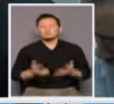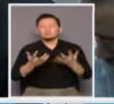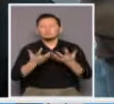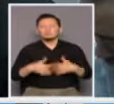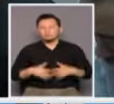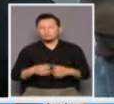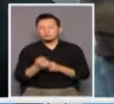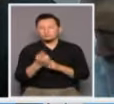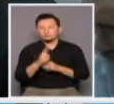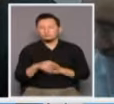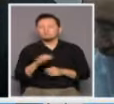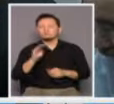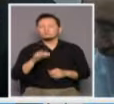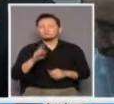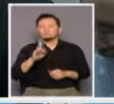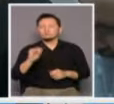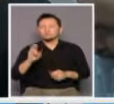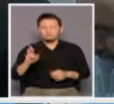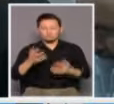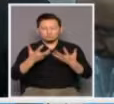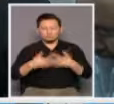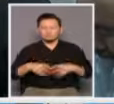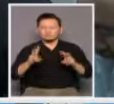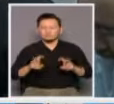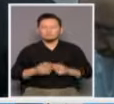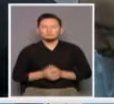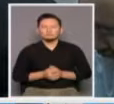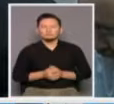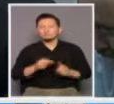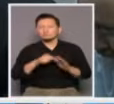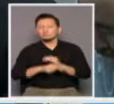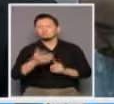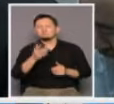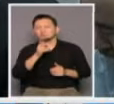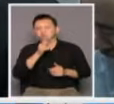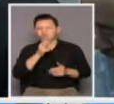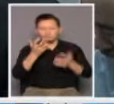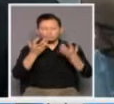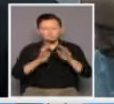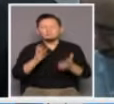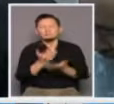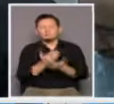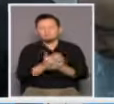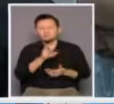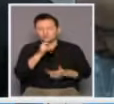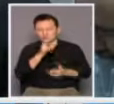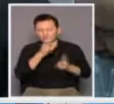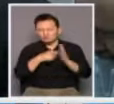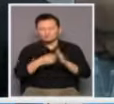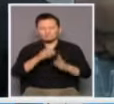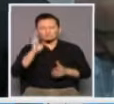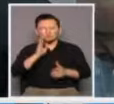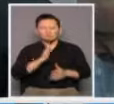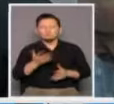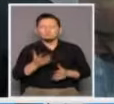11 мың суд атчығып, оны нешетайы малды, нешетайы бүткіл мойкыларды, нешетайы